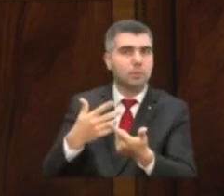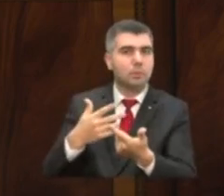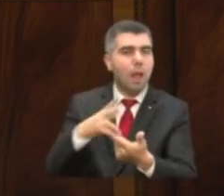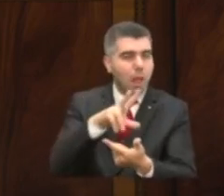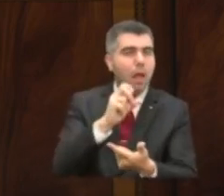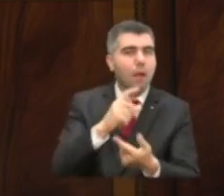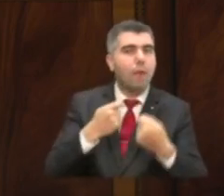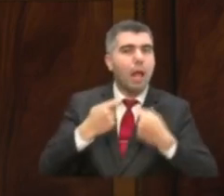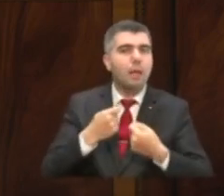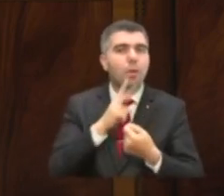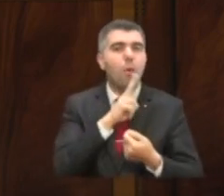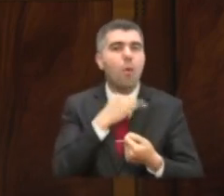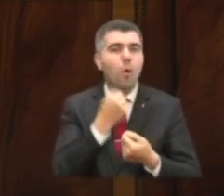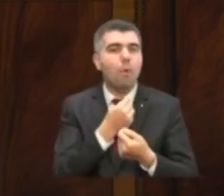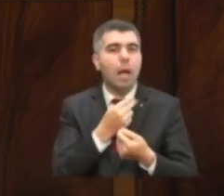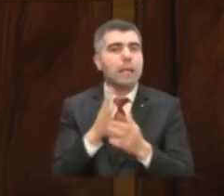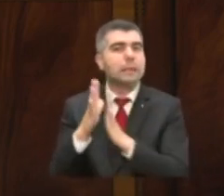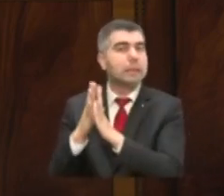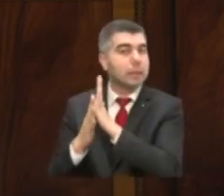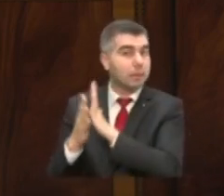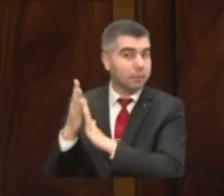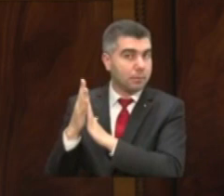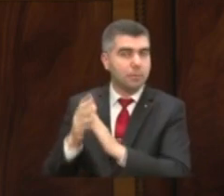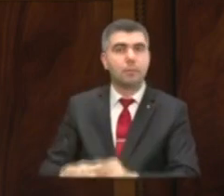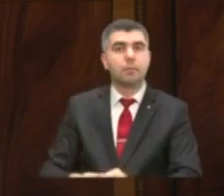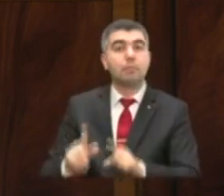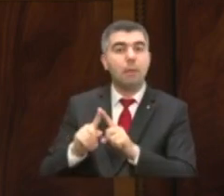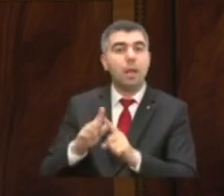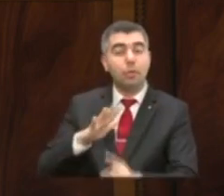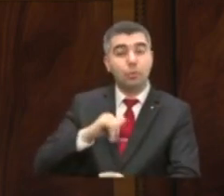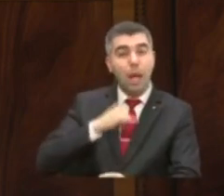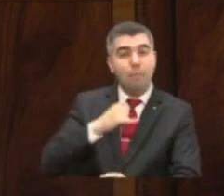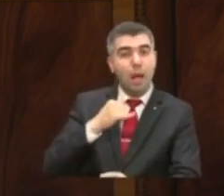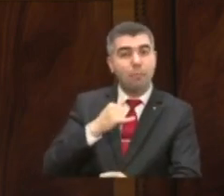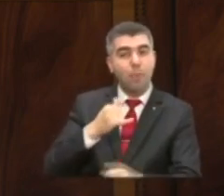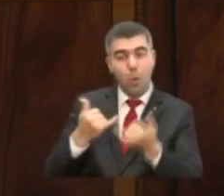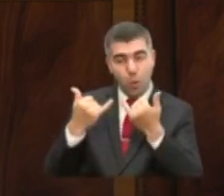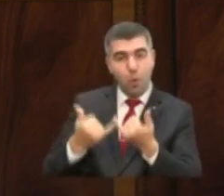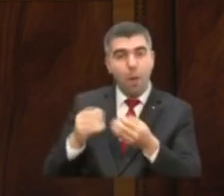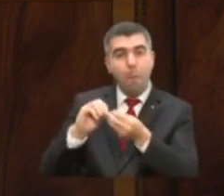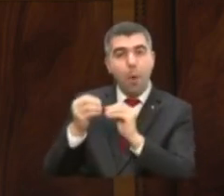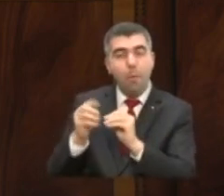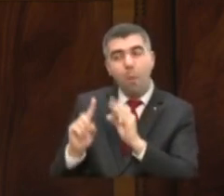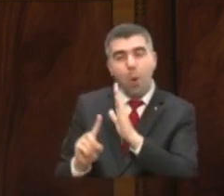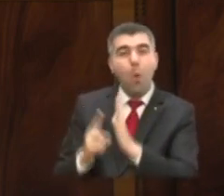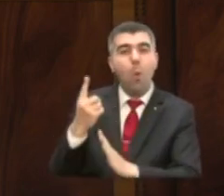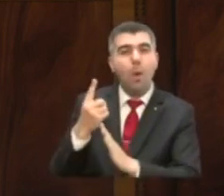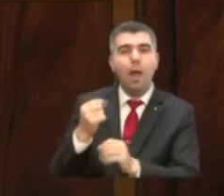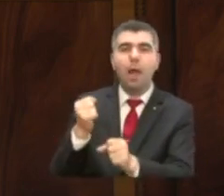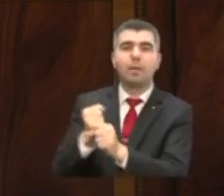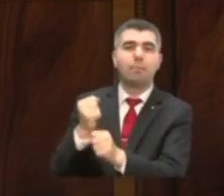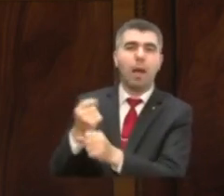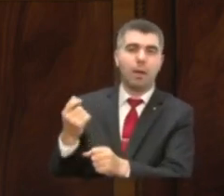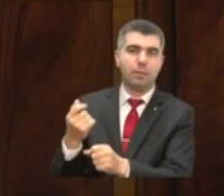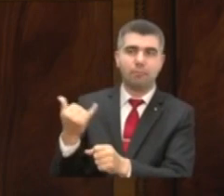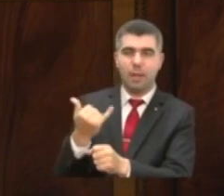هذه القضايا بشكل جيد، بأنه قضايا الشباب المغربي اليوم هي التشغيل وهي التعليم